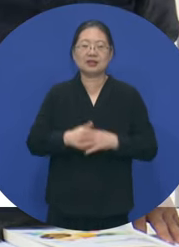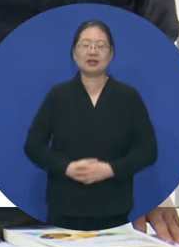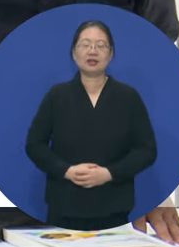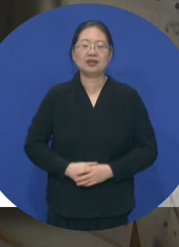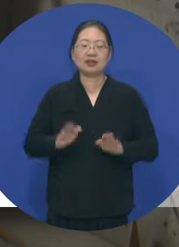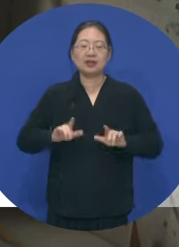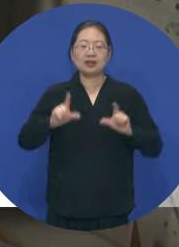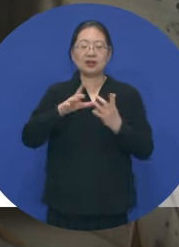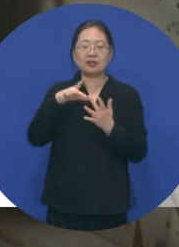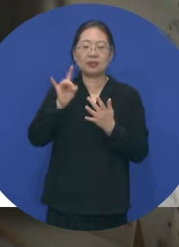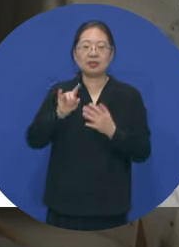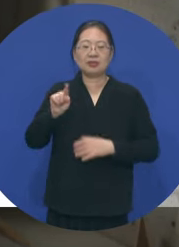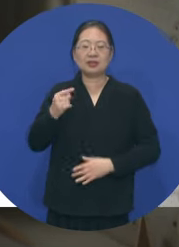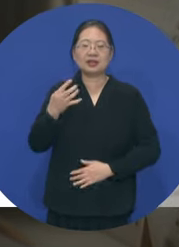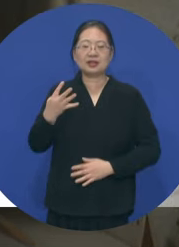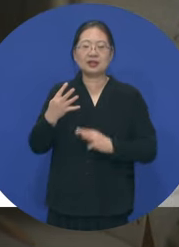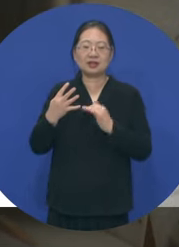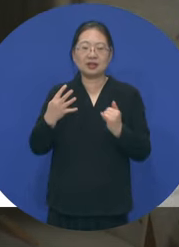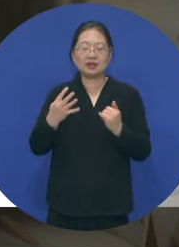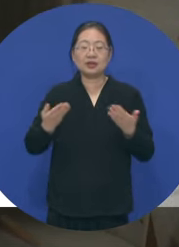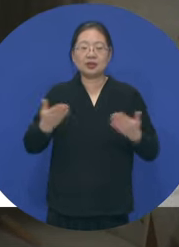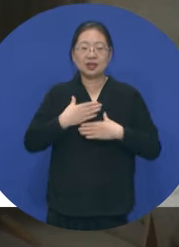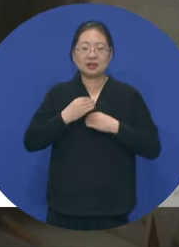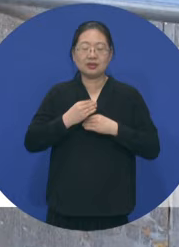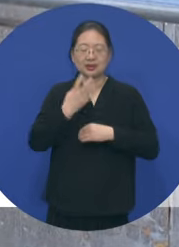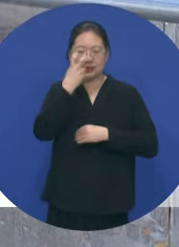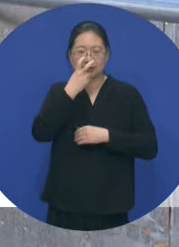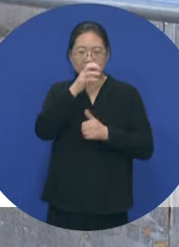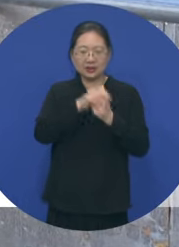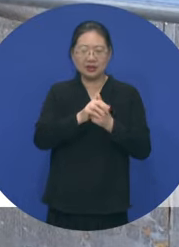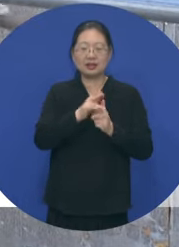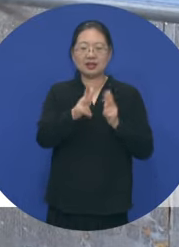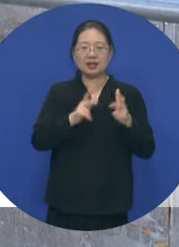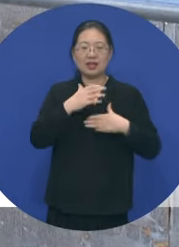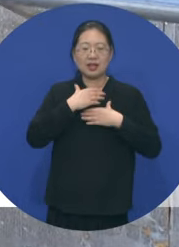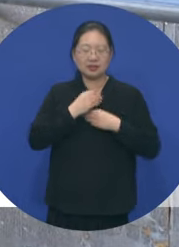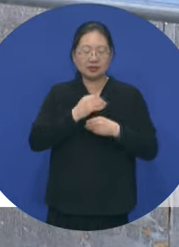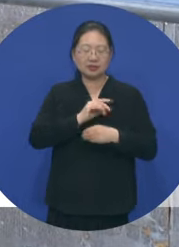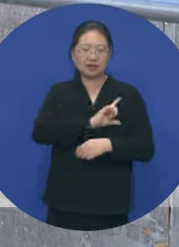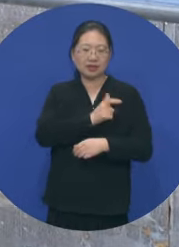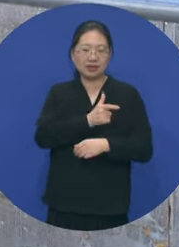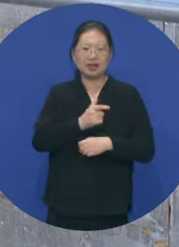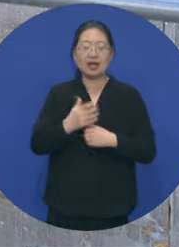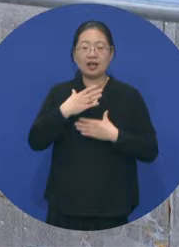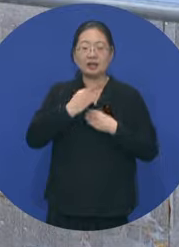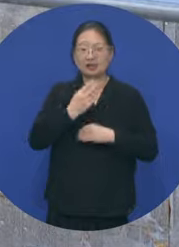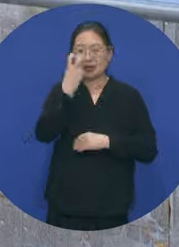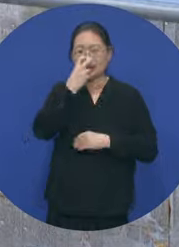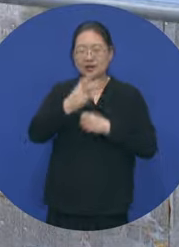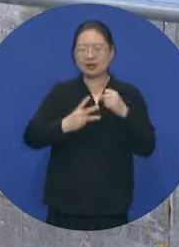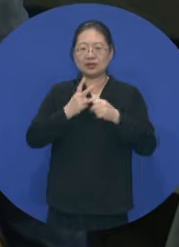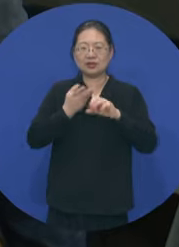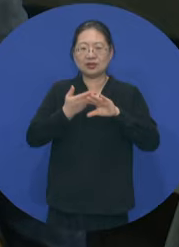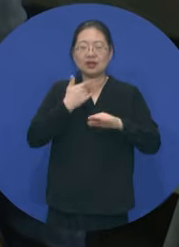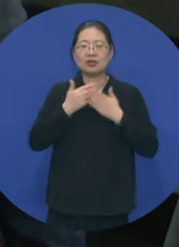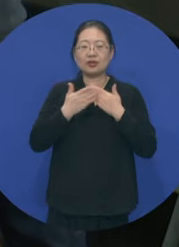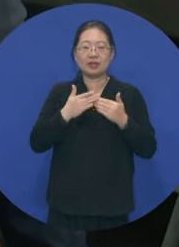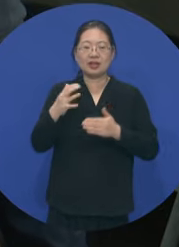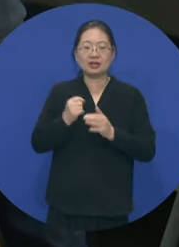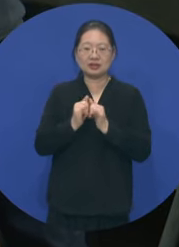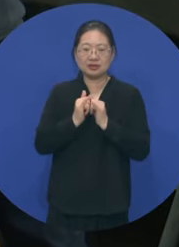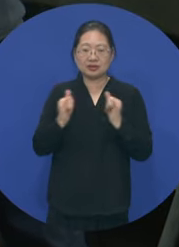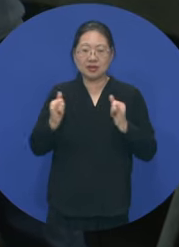가졌습니다 올해 선발된 104명의 노동안전 지킴이들은 산업안전 자격증 보유 또는 안전 관리 3년 이상의